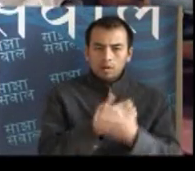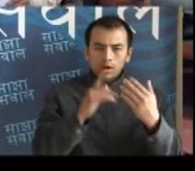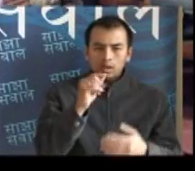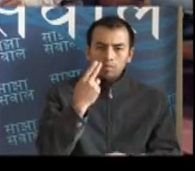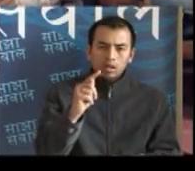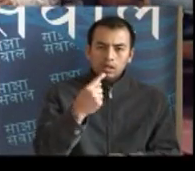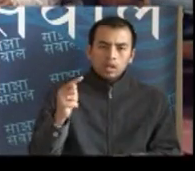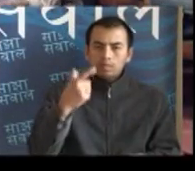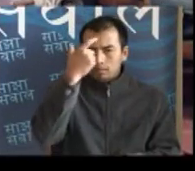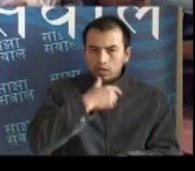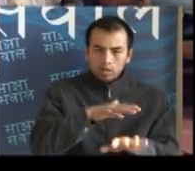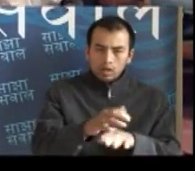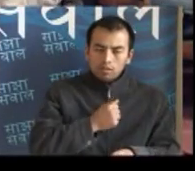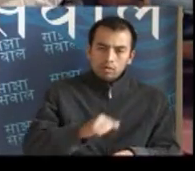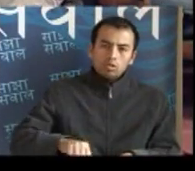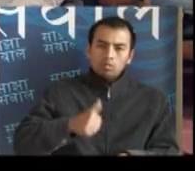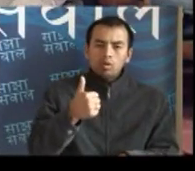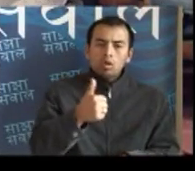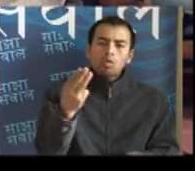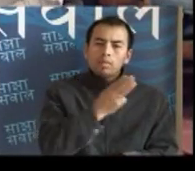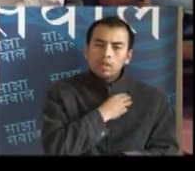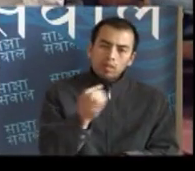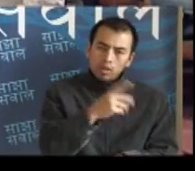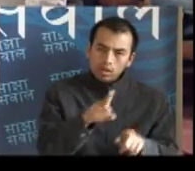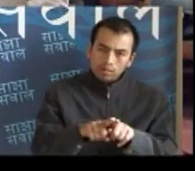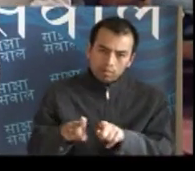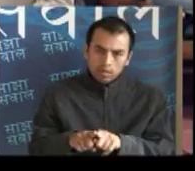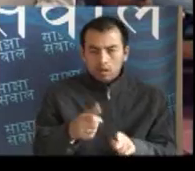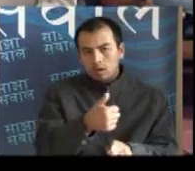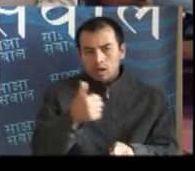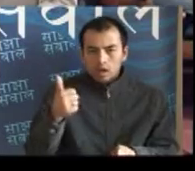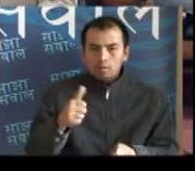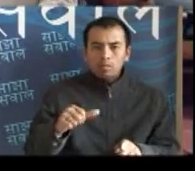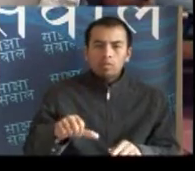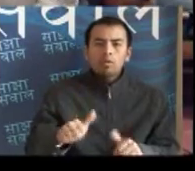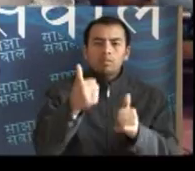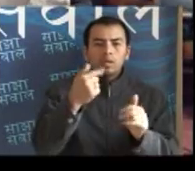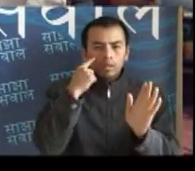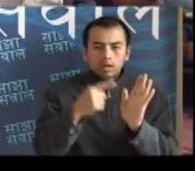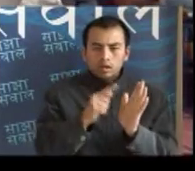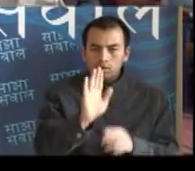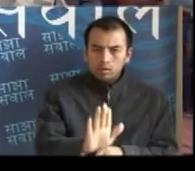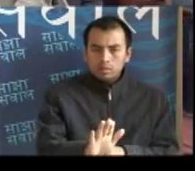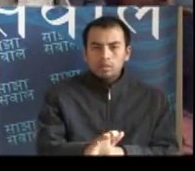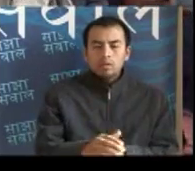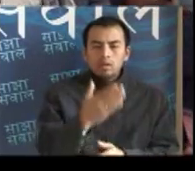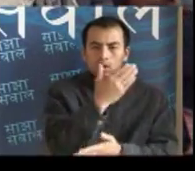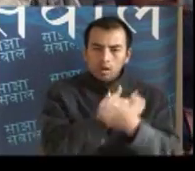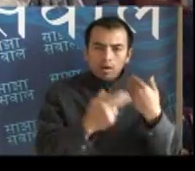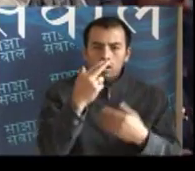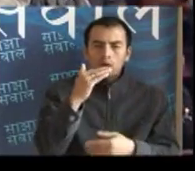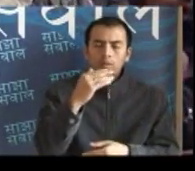अपाङ्गता भएका केही व्यक्तिले आफ्नो जीवन साङ्गहरूले भन्दा पनि झन् सार्थक र सफल बनाएका छन्।